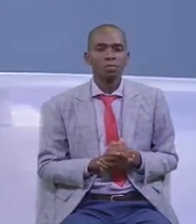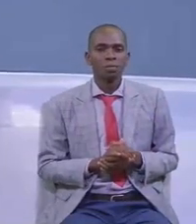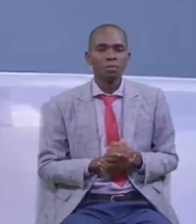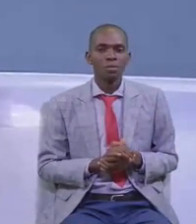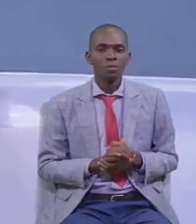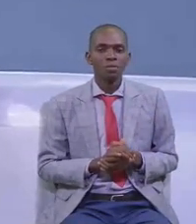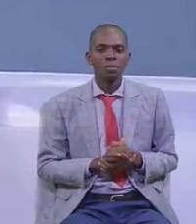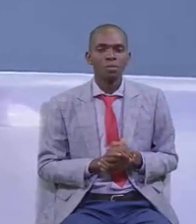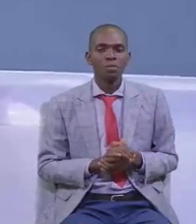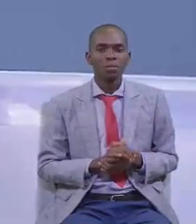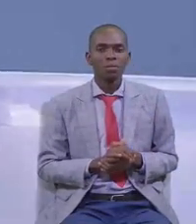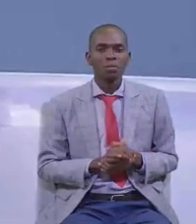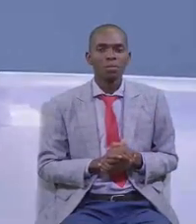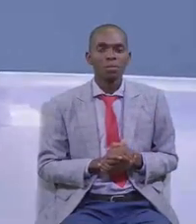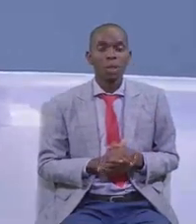Il se soumet.